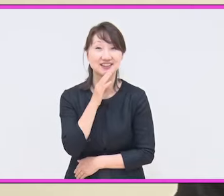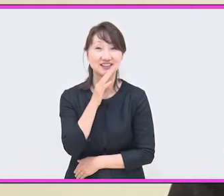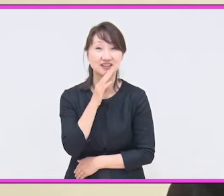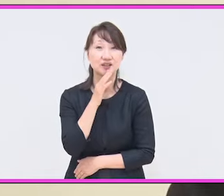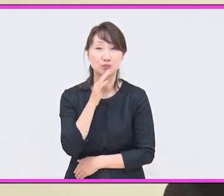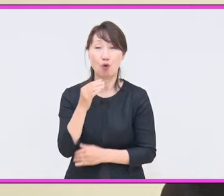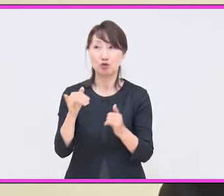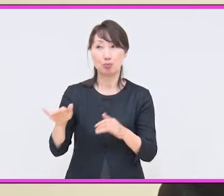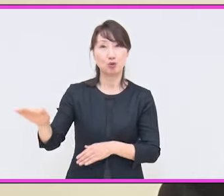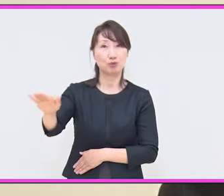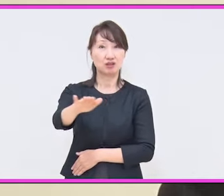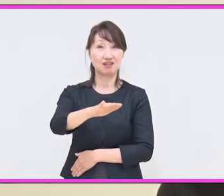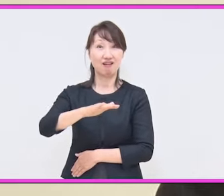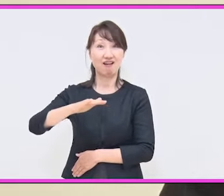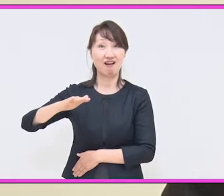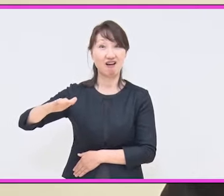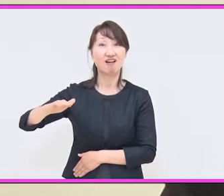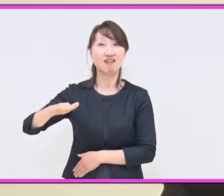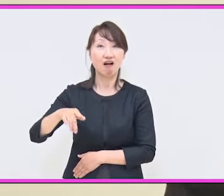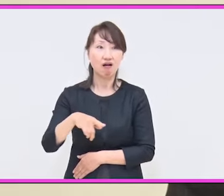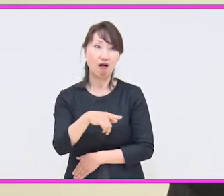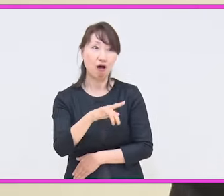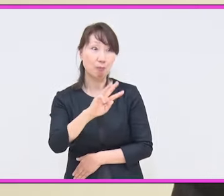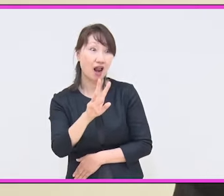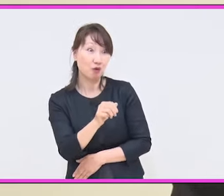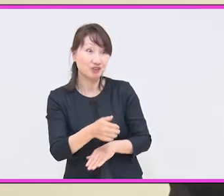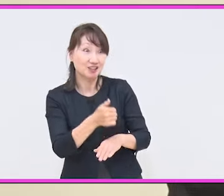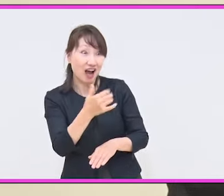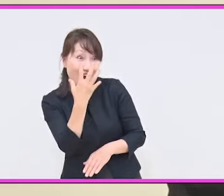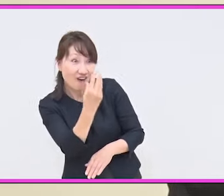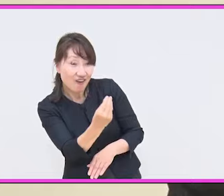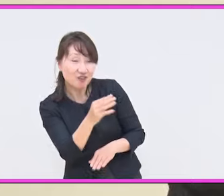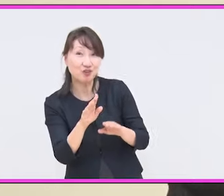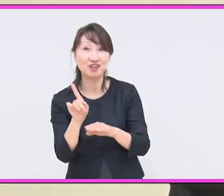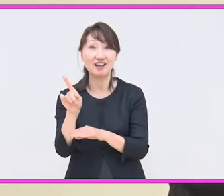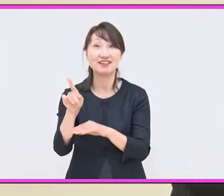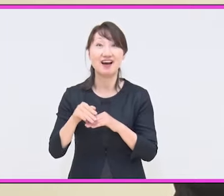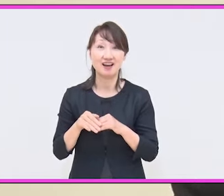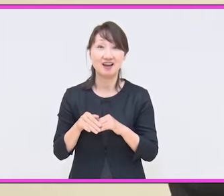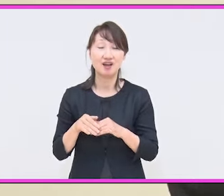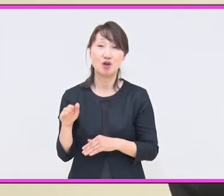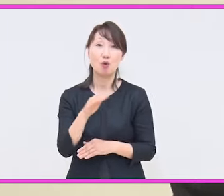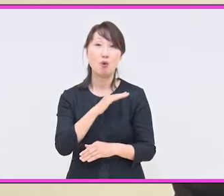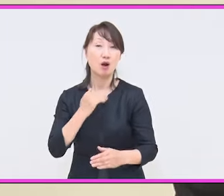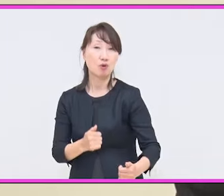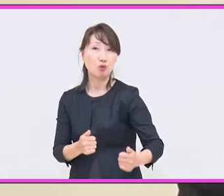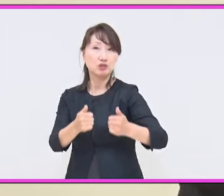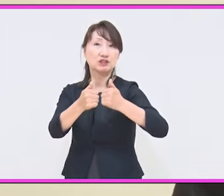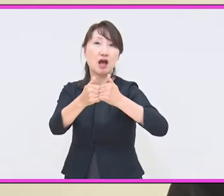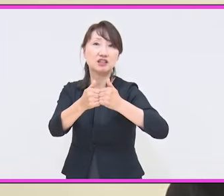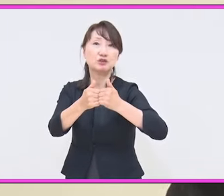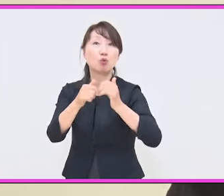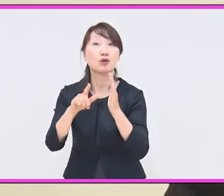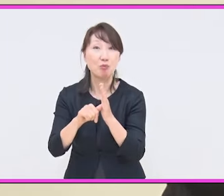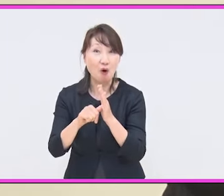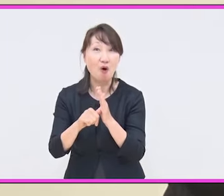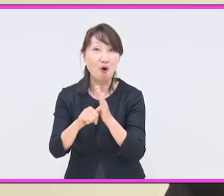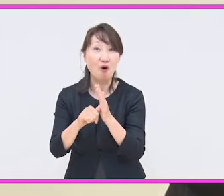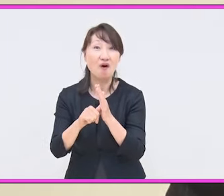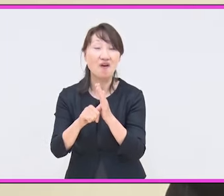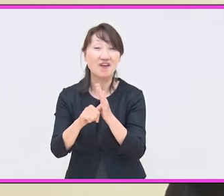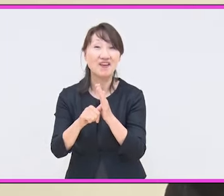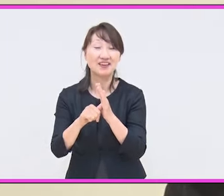人々がなんか興味を持ってくれたというか、で僕らの試合に対しても、今